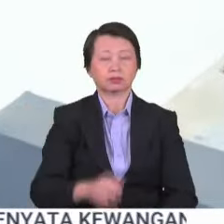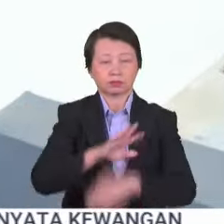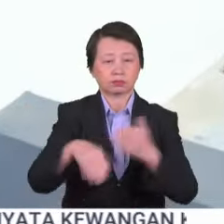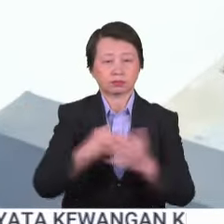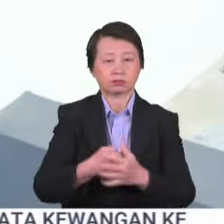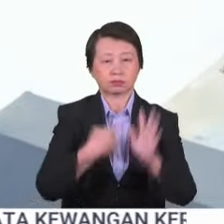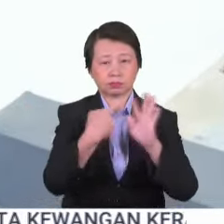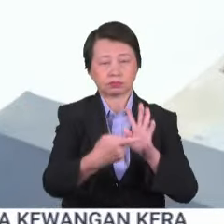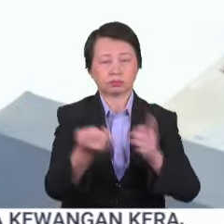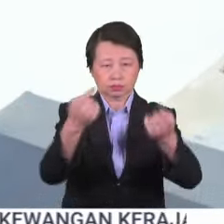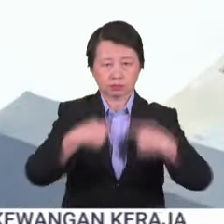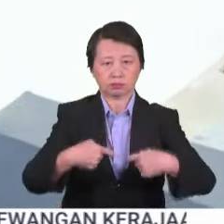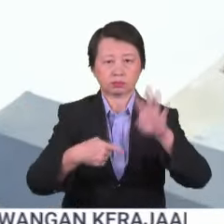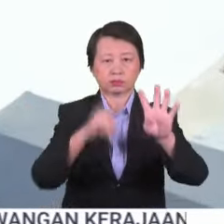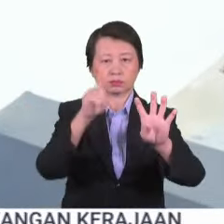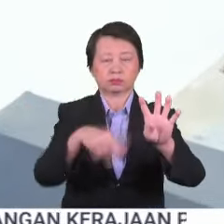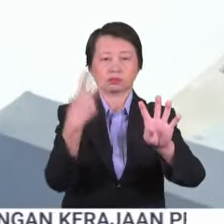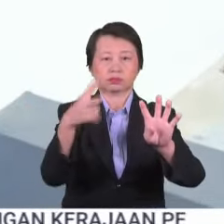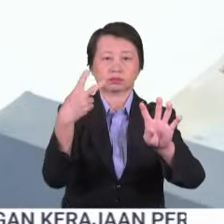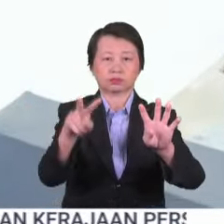14 Disember depan.